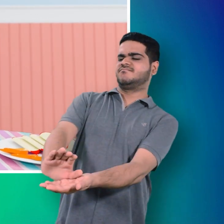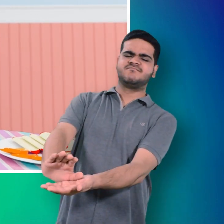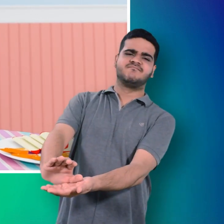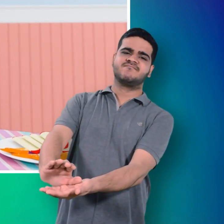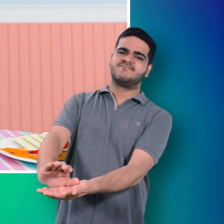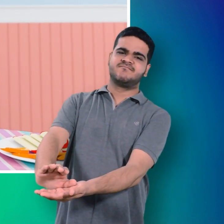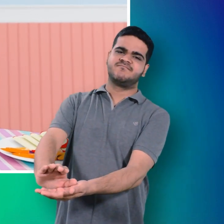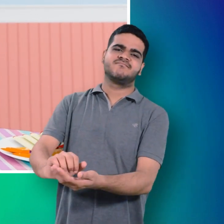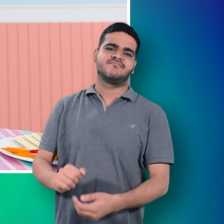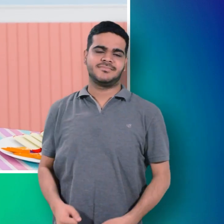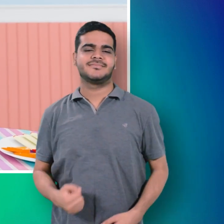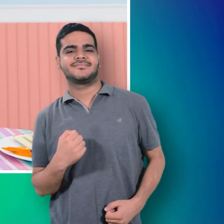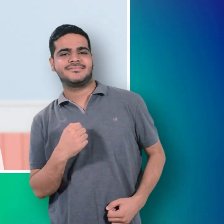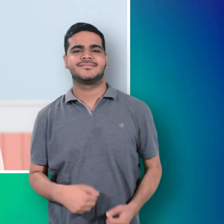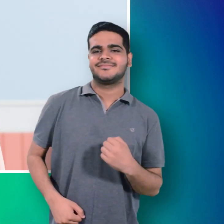दबा